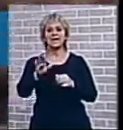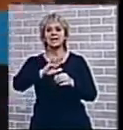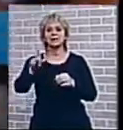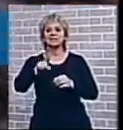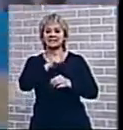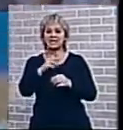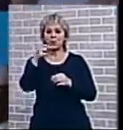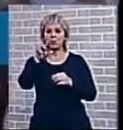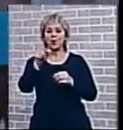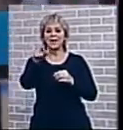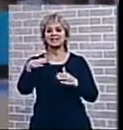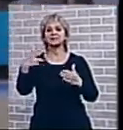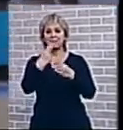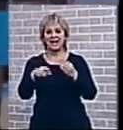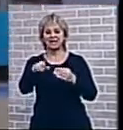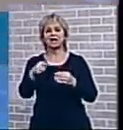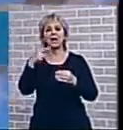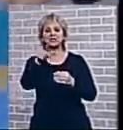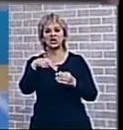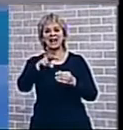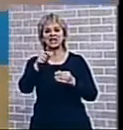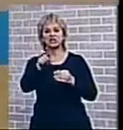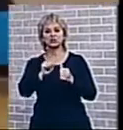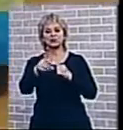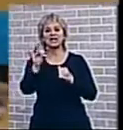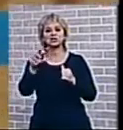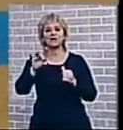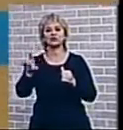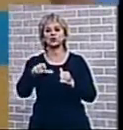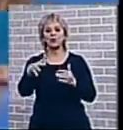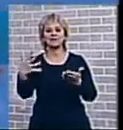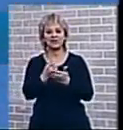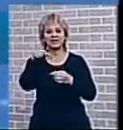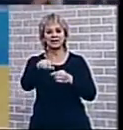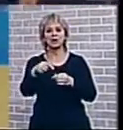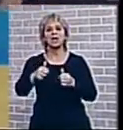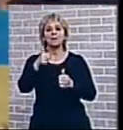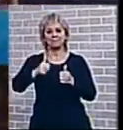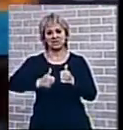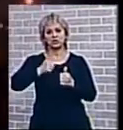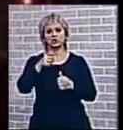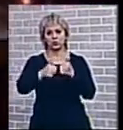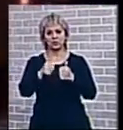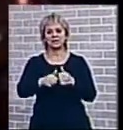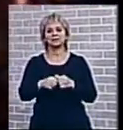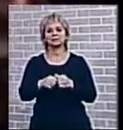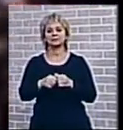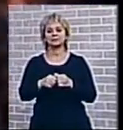Непобедимый Бухарест сломлен. Обидчика по Лиге чемпионов Ростов-Дон впервые обыграл на престижном турнире.